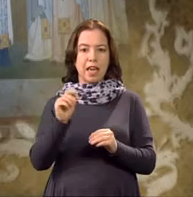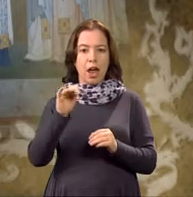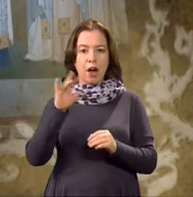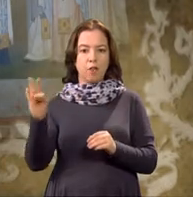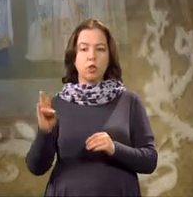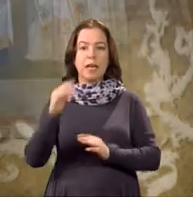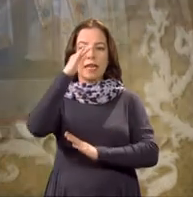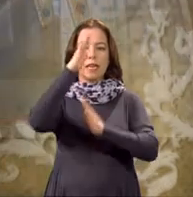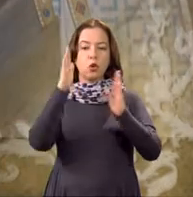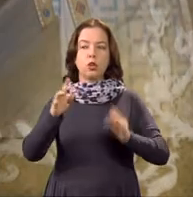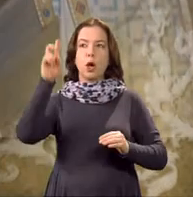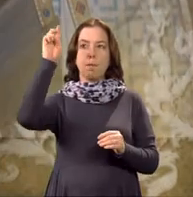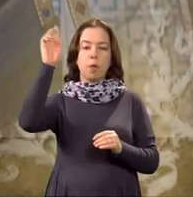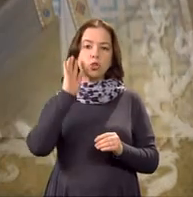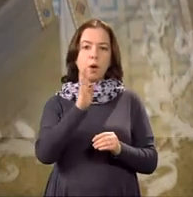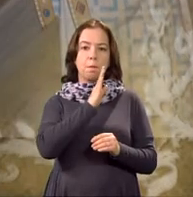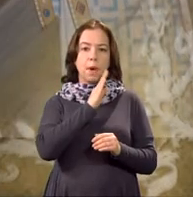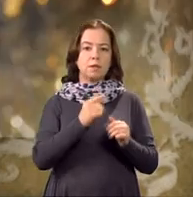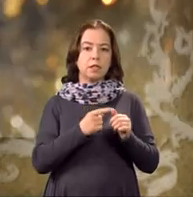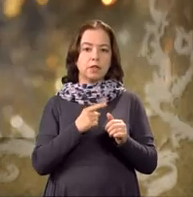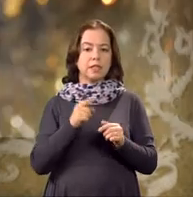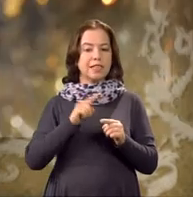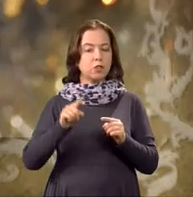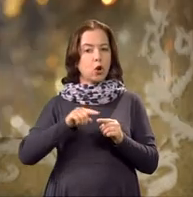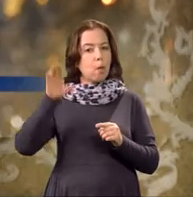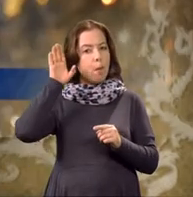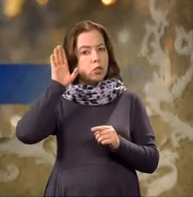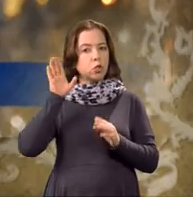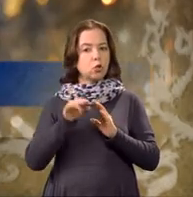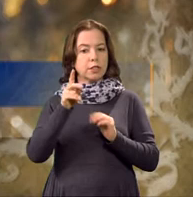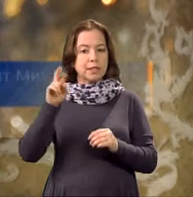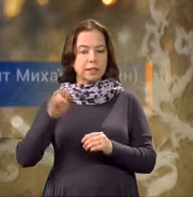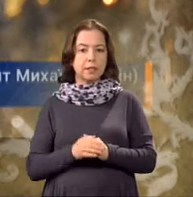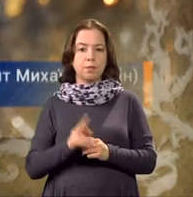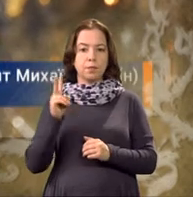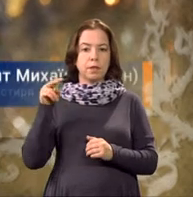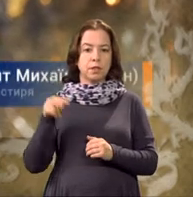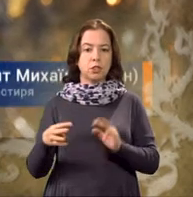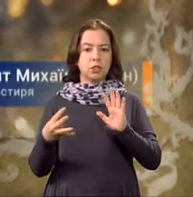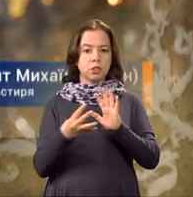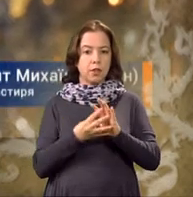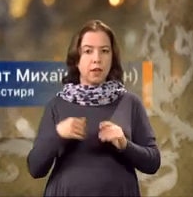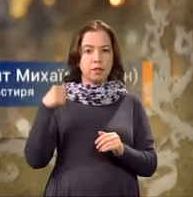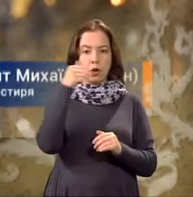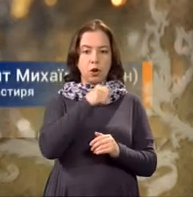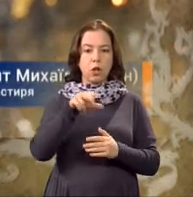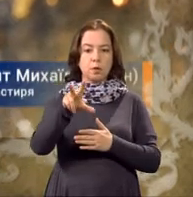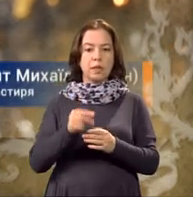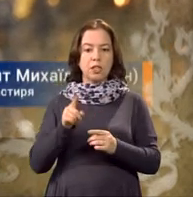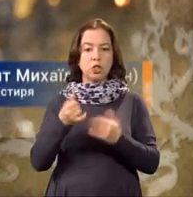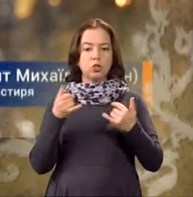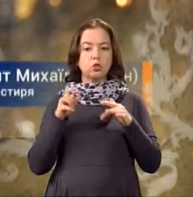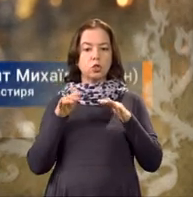ікони Божої Матері Скоропослушниця. 2009 року список з цієї чудотворної ікони,